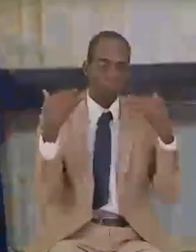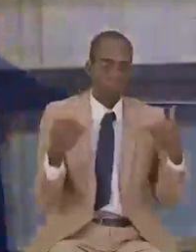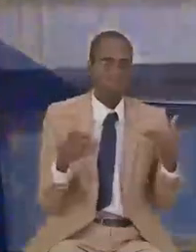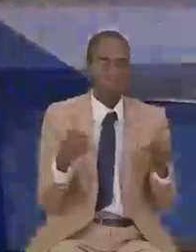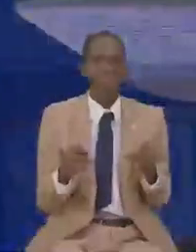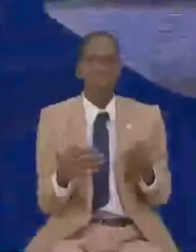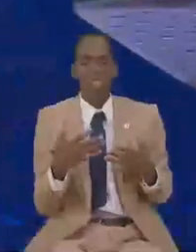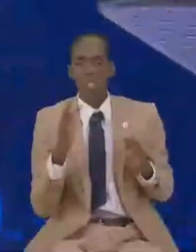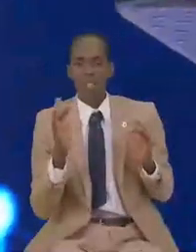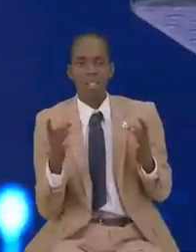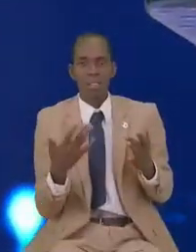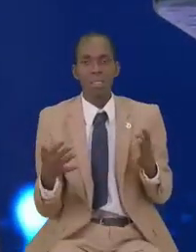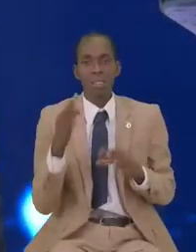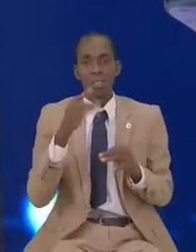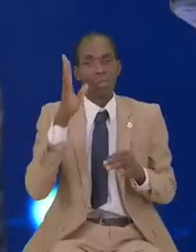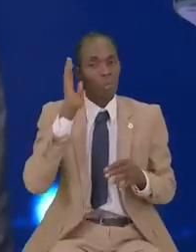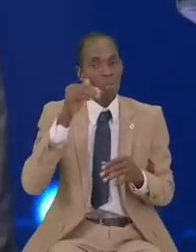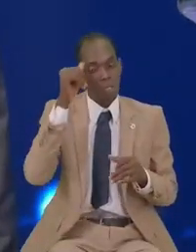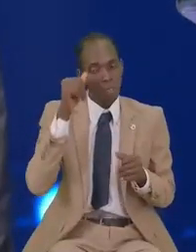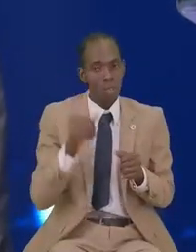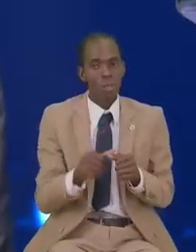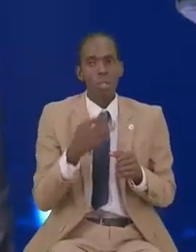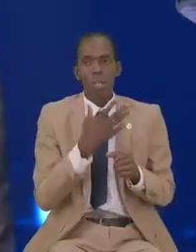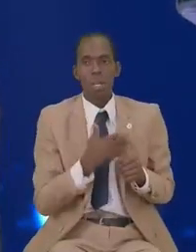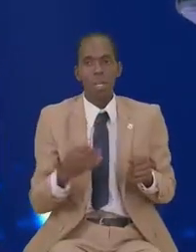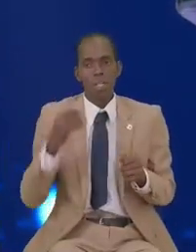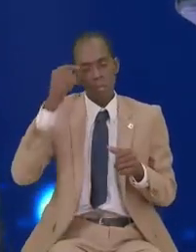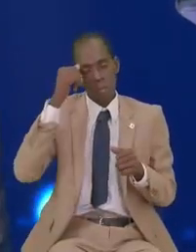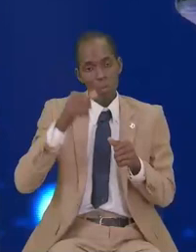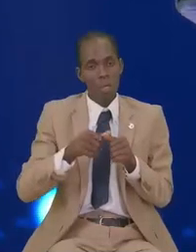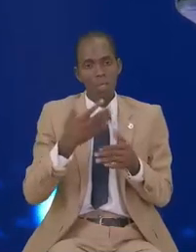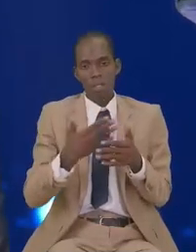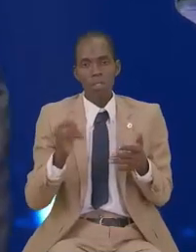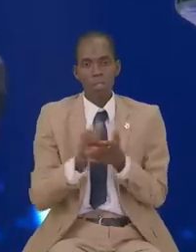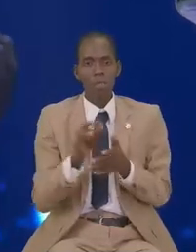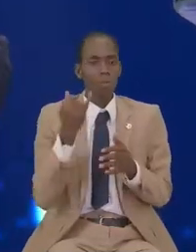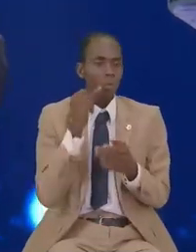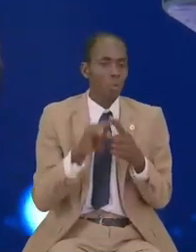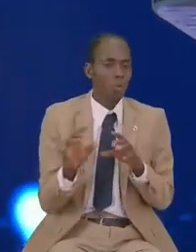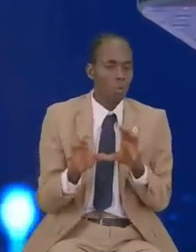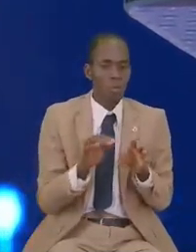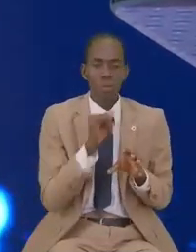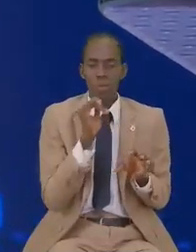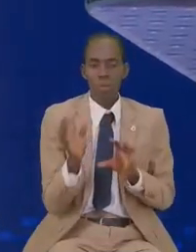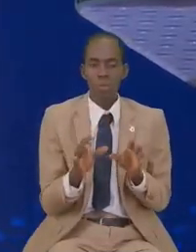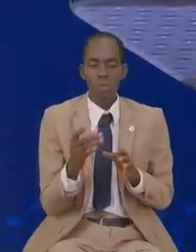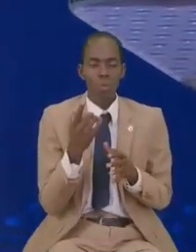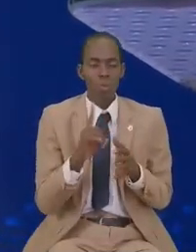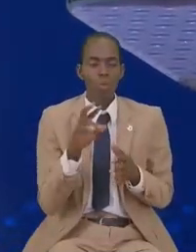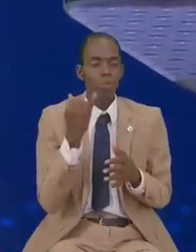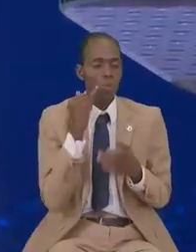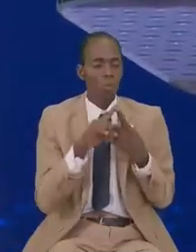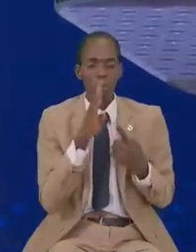allez revenir, que ce que vous devez faire et vous n'avez pas fait, là tu dois être et tu n'es pas là. Et la loyauté que tu dois avoir,